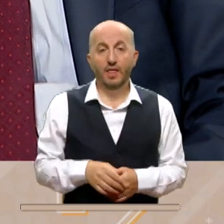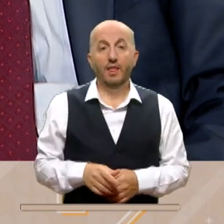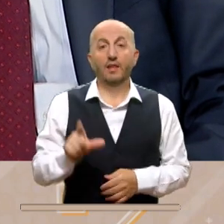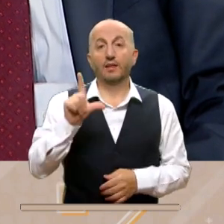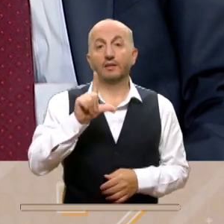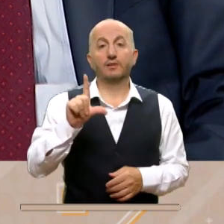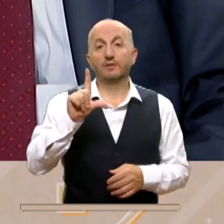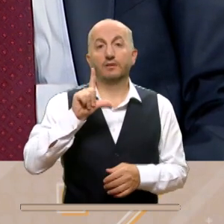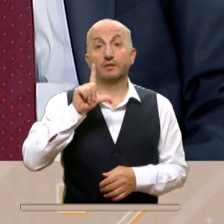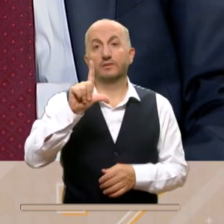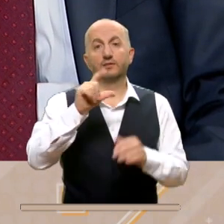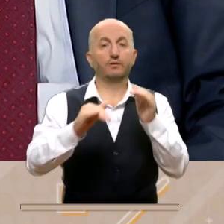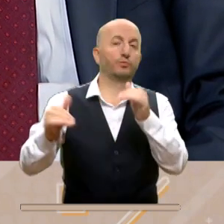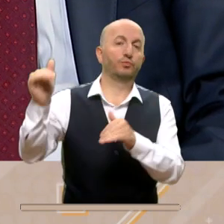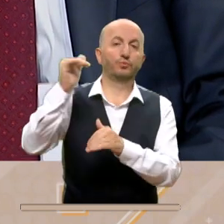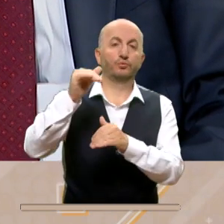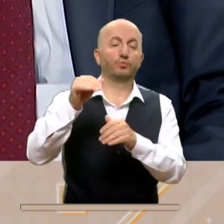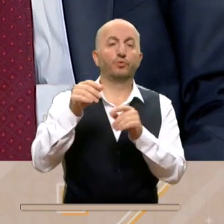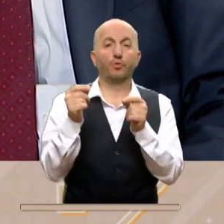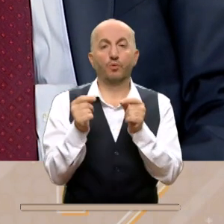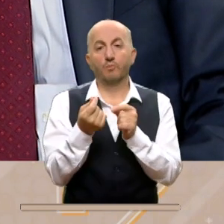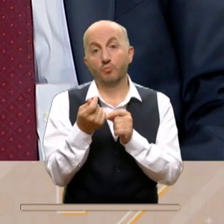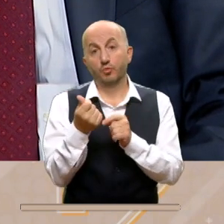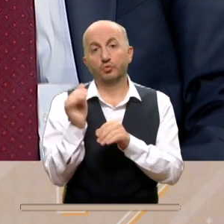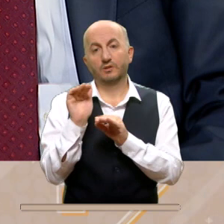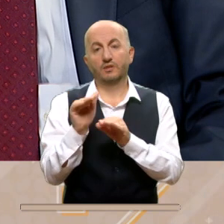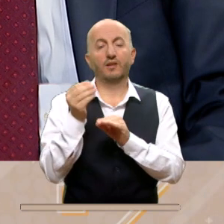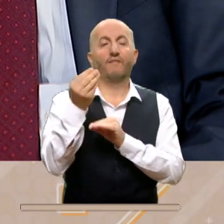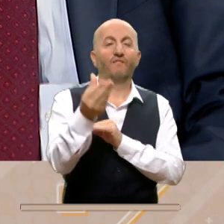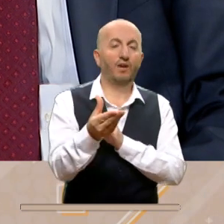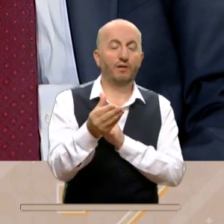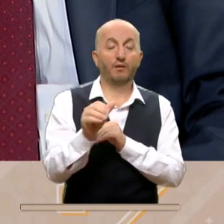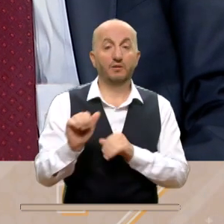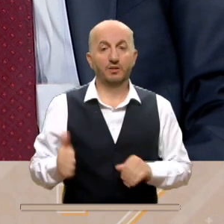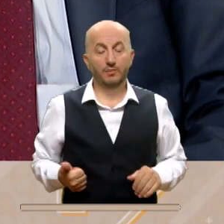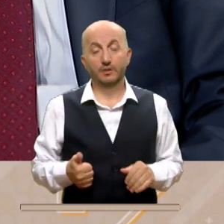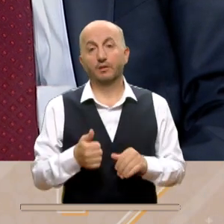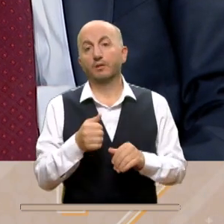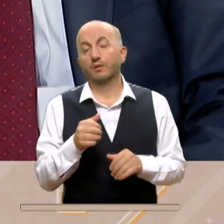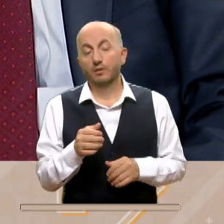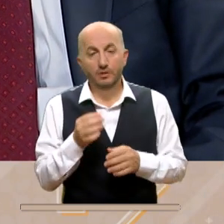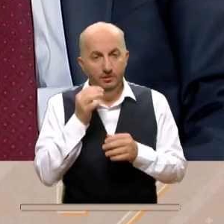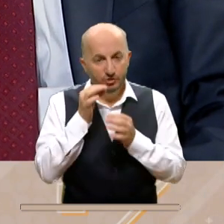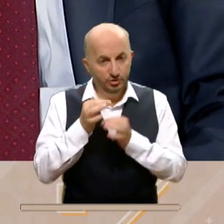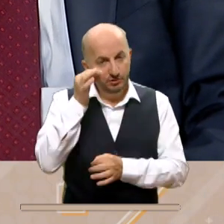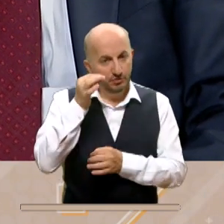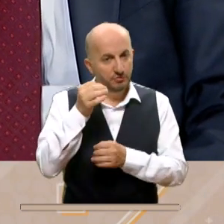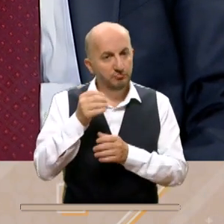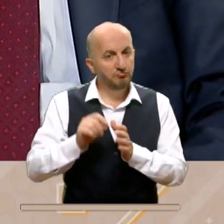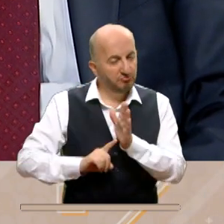lisansüstü efendim burslar vererek çok kıymetli ilim adamlarının yetişmelerine imkan